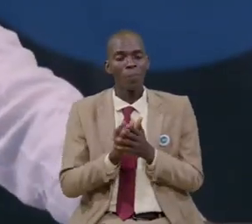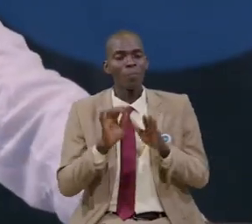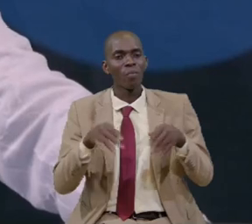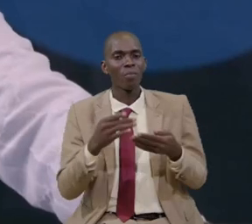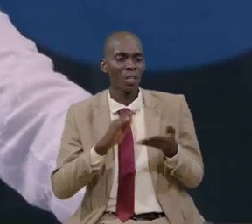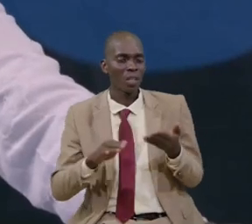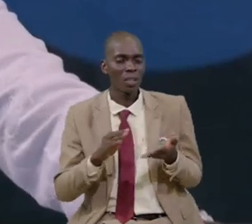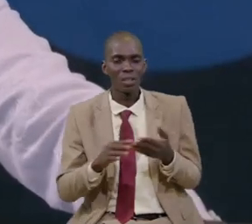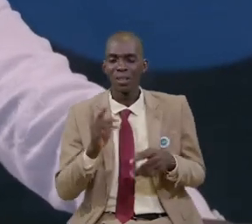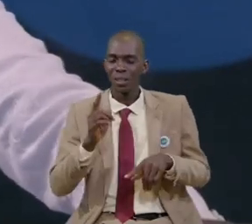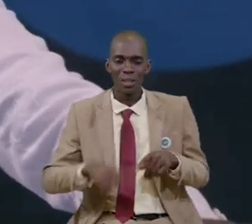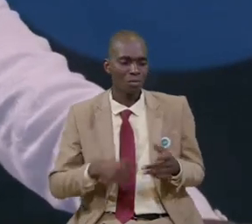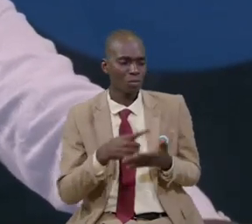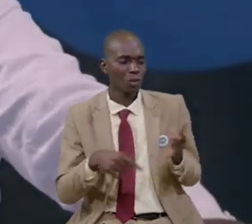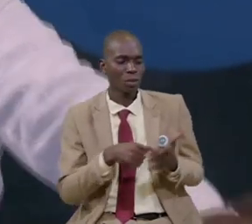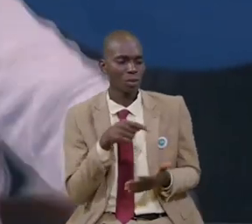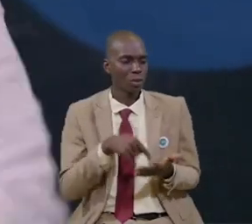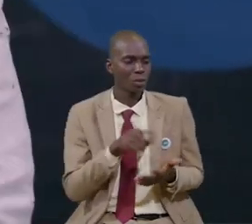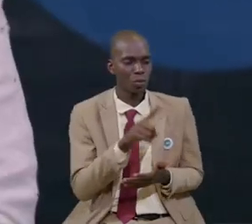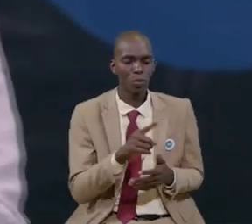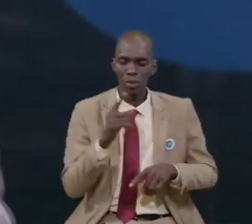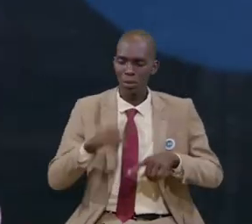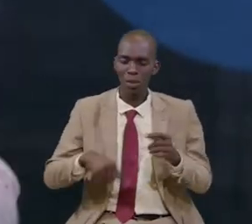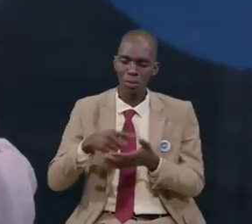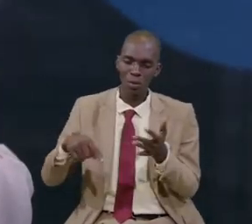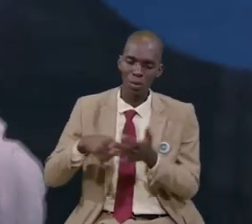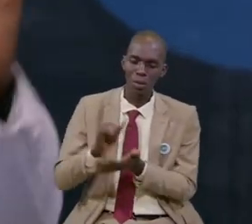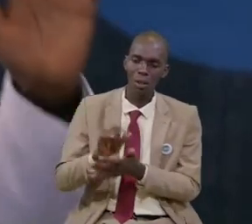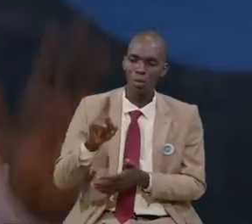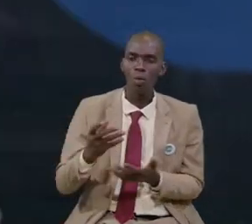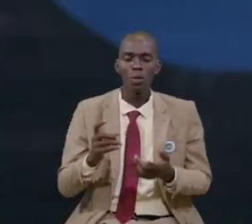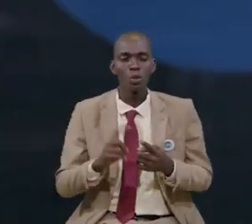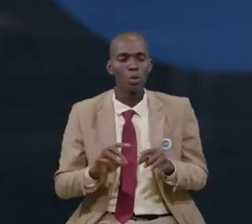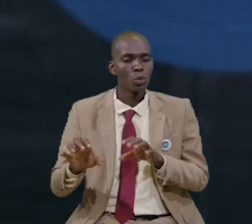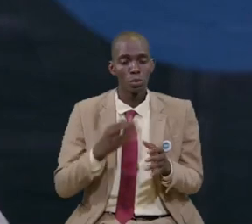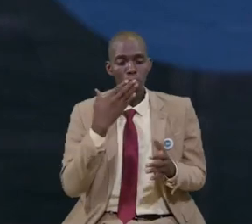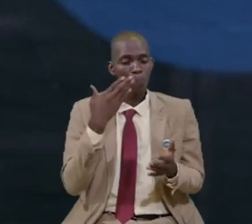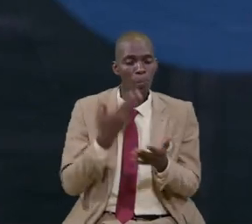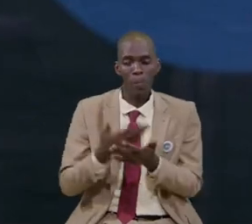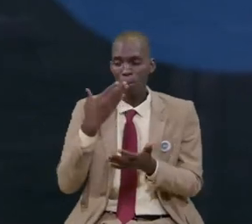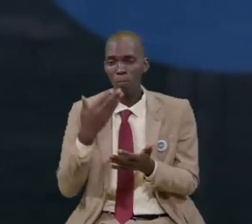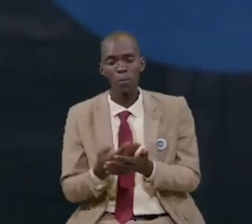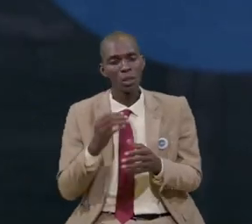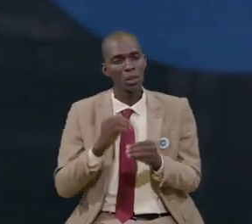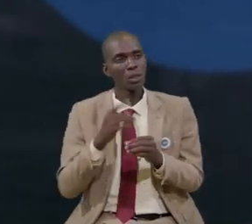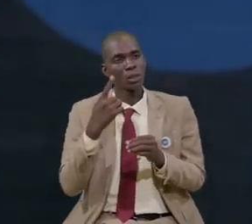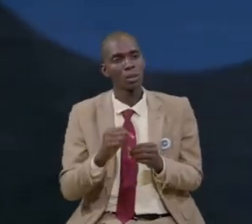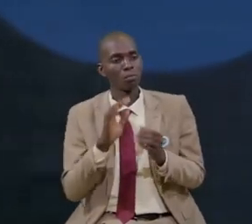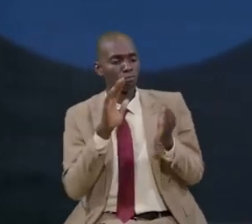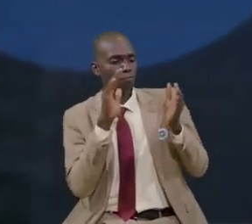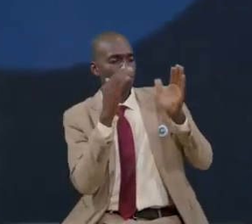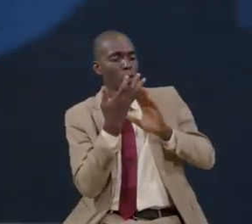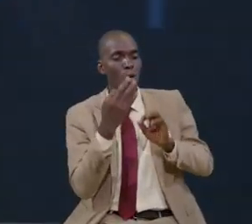ne peuvent même pas corriger ceci. Ils ne peuvent pas corriger ceci. Ils veulent paraître bon, bon, bon devant les gens.